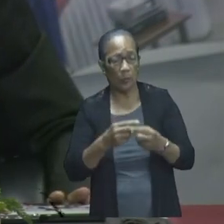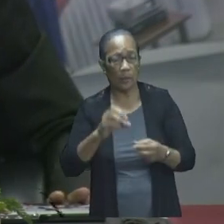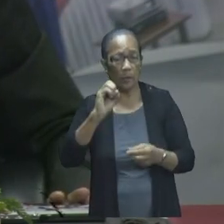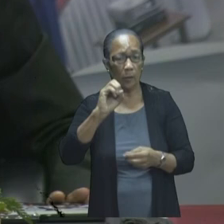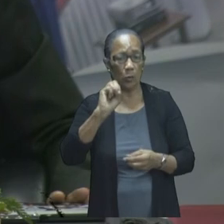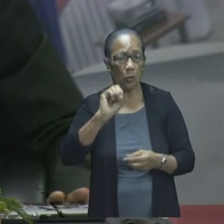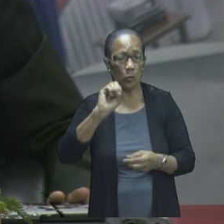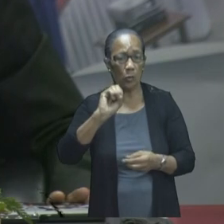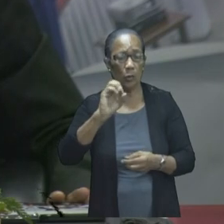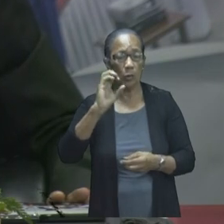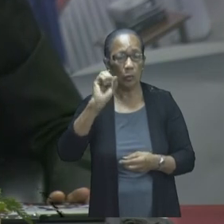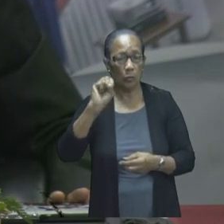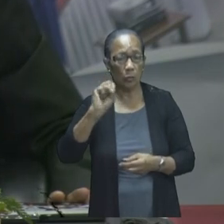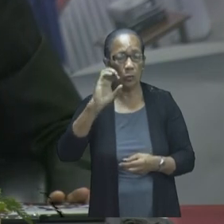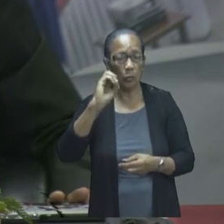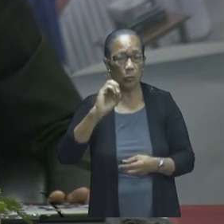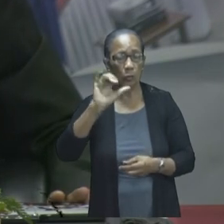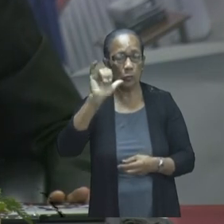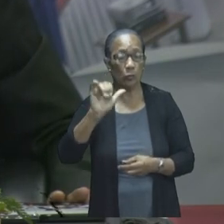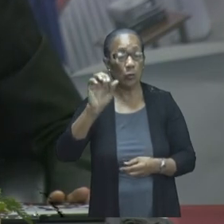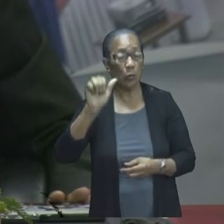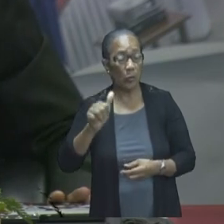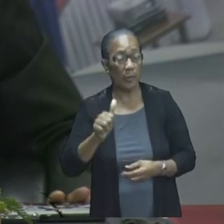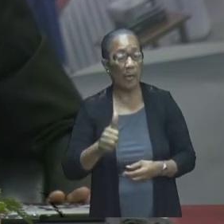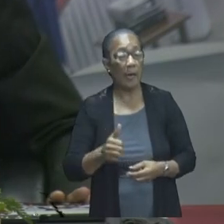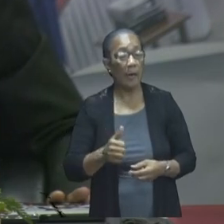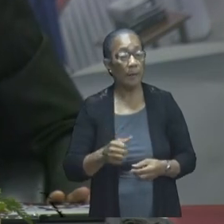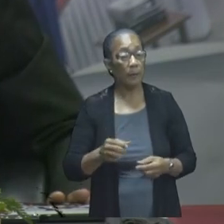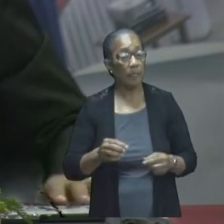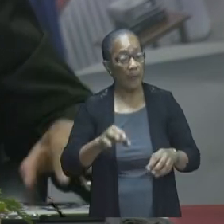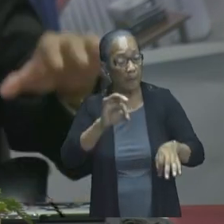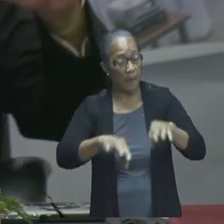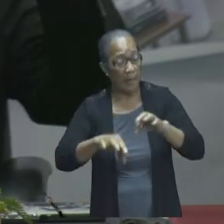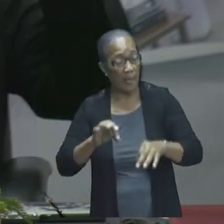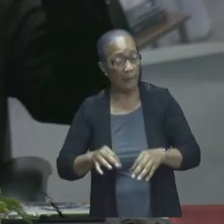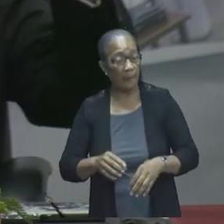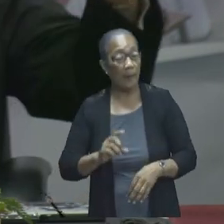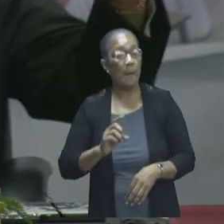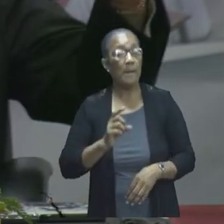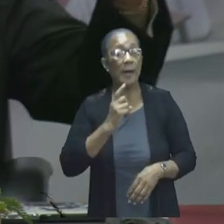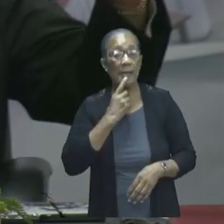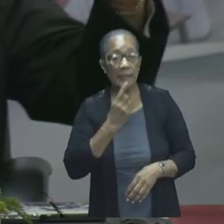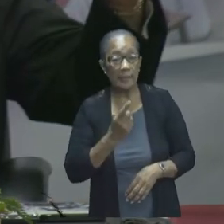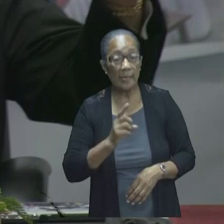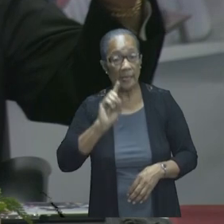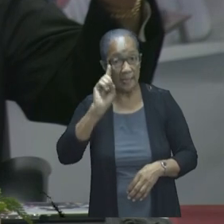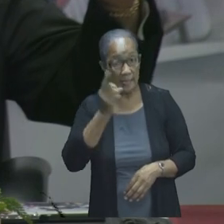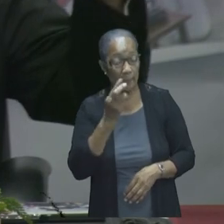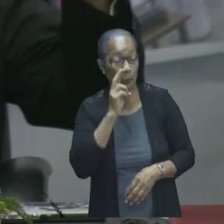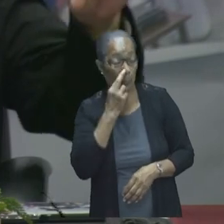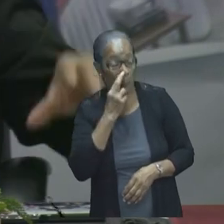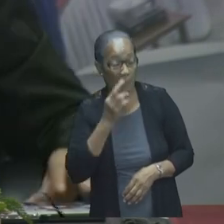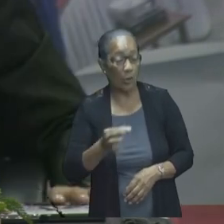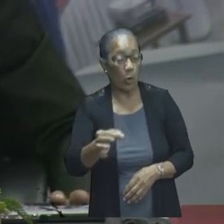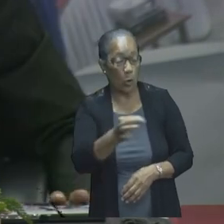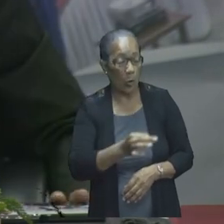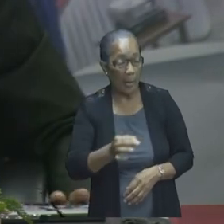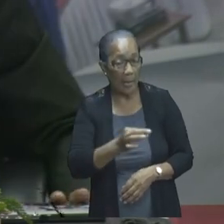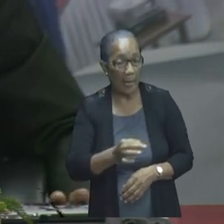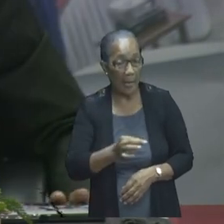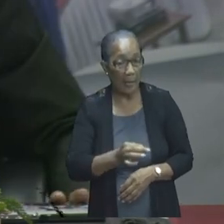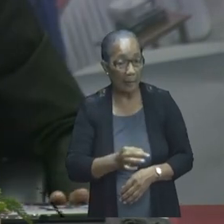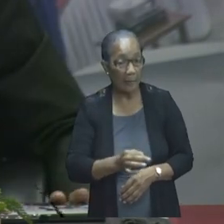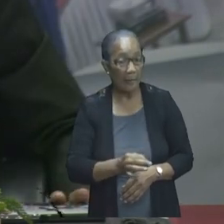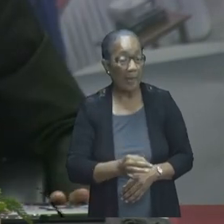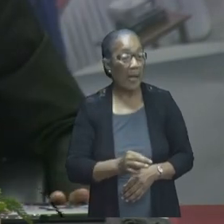b hebben voor hoe gaan jullie dat doen met de arm ben gelukkig zeggen ze gewoon eerst lokaal proberen en hopelijk de lokaal kunnen